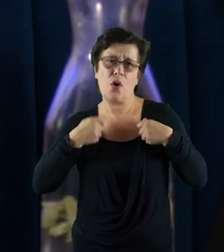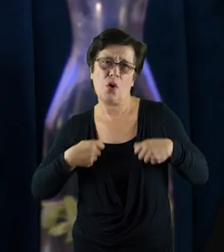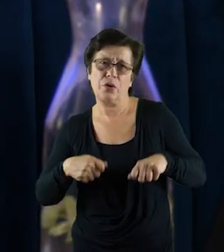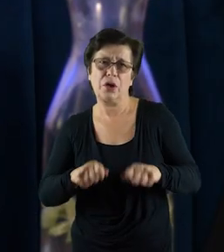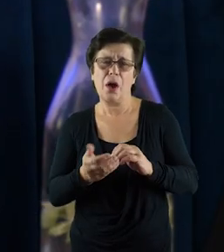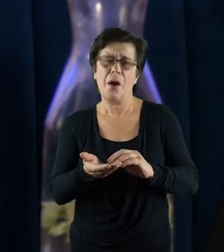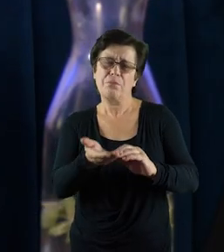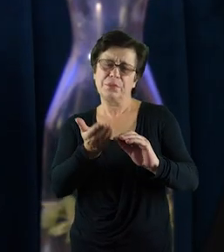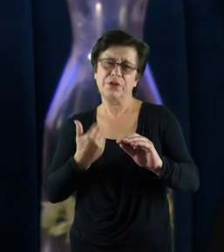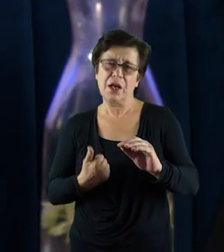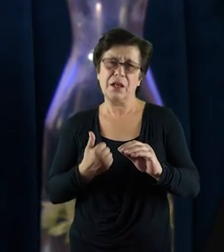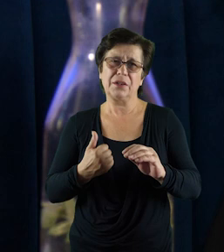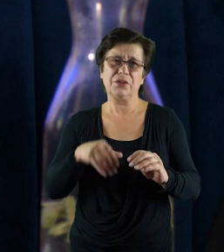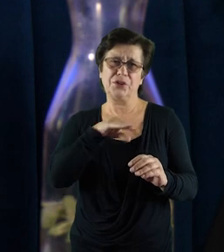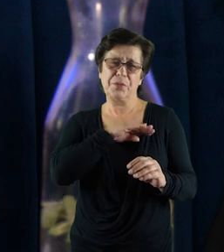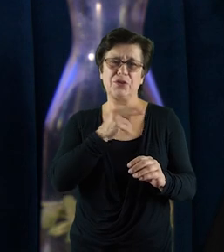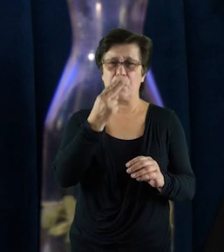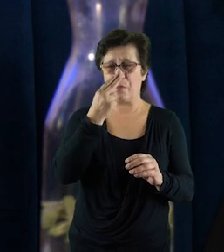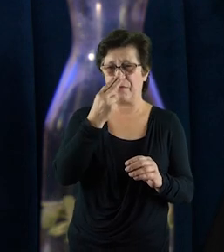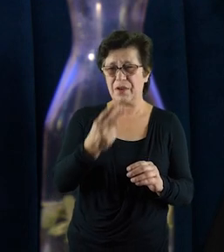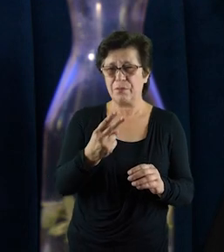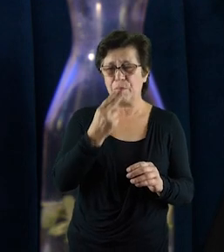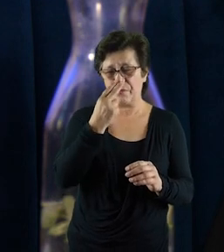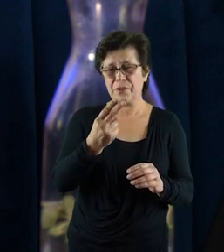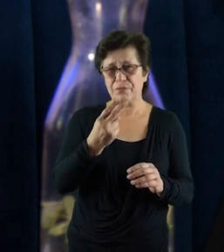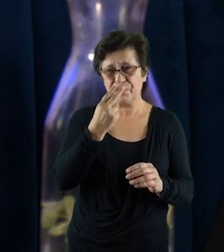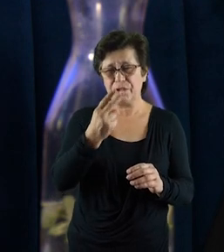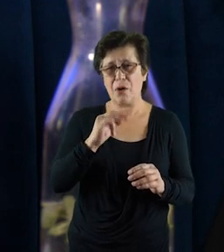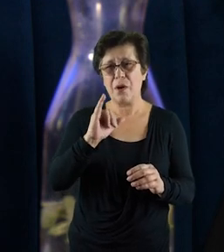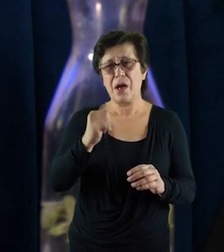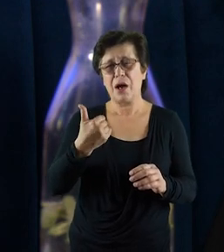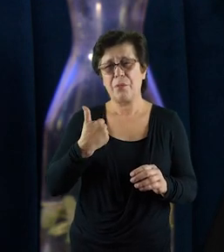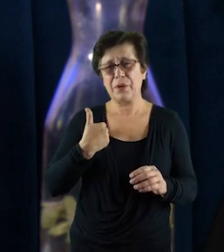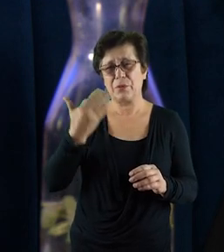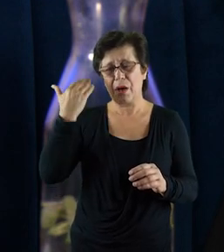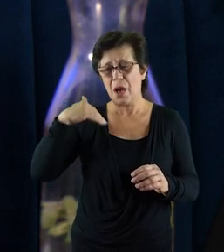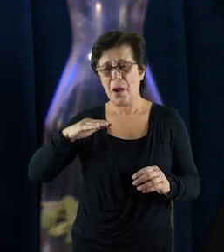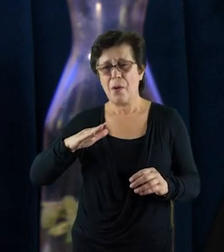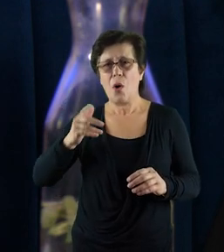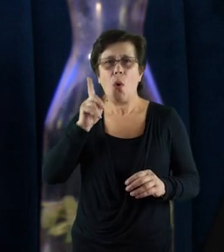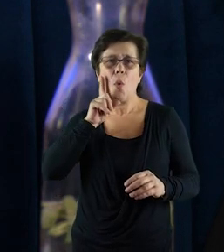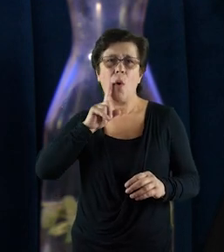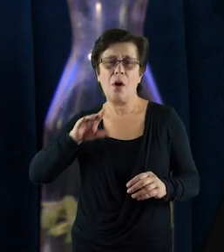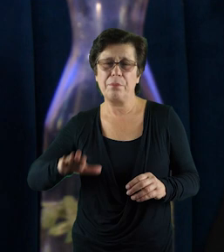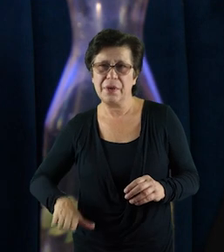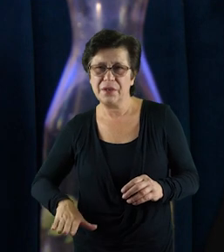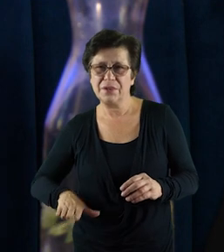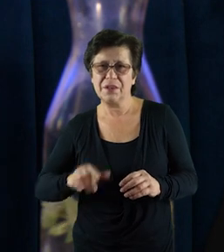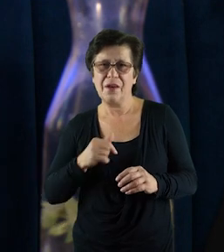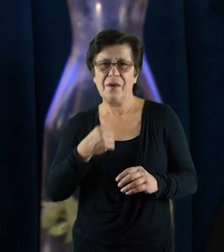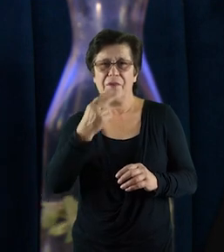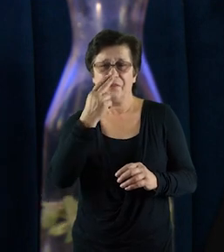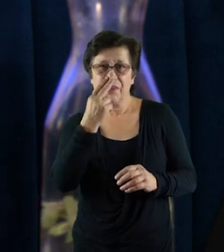że te pejzaże, które on widział jako chłopiec, one stały się dla niego takim metrem, który on później przykładał do wszystkich innych